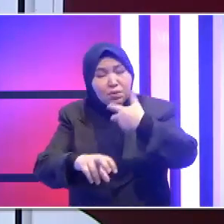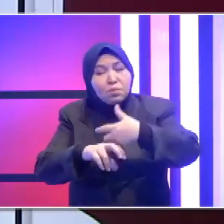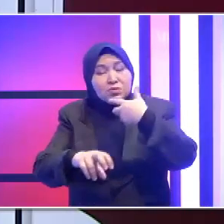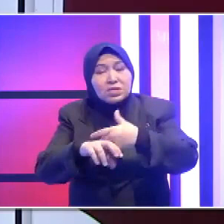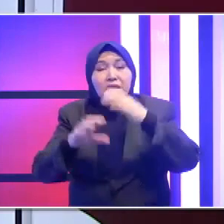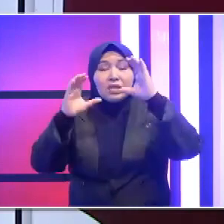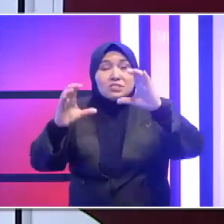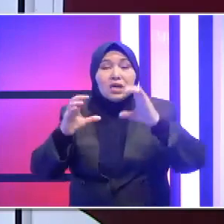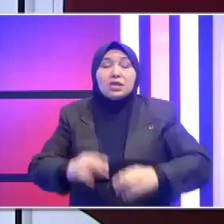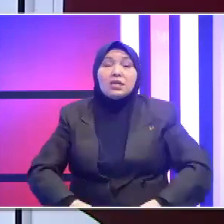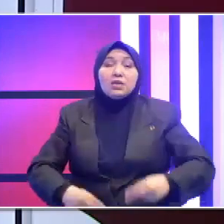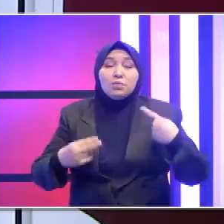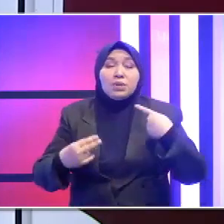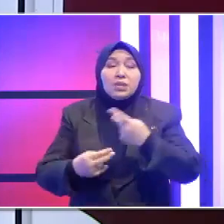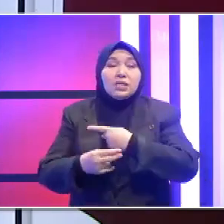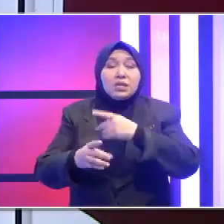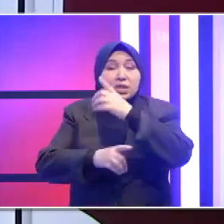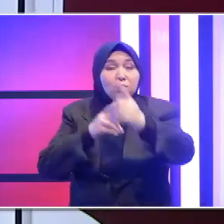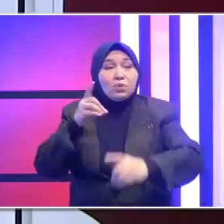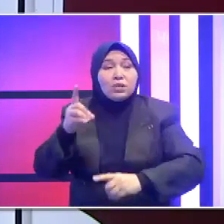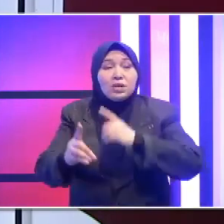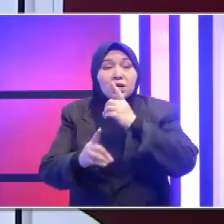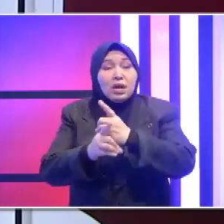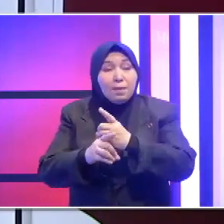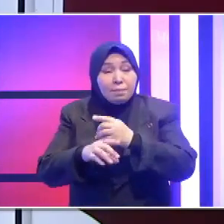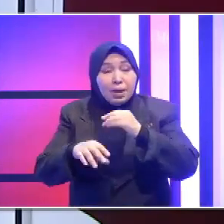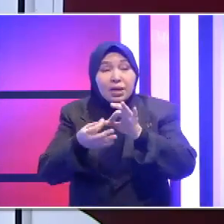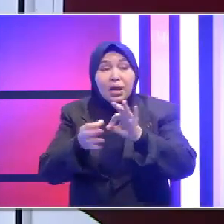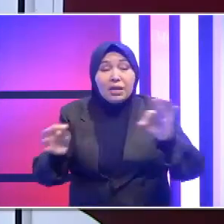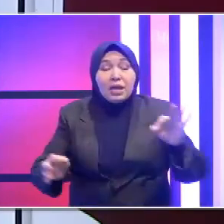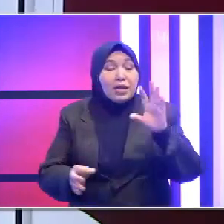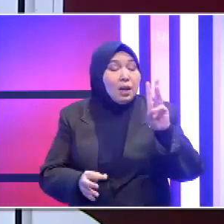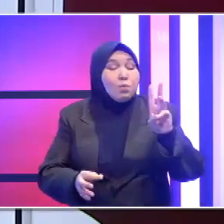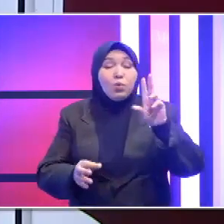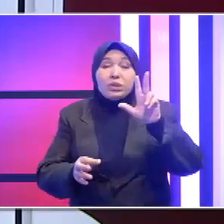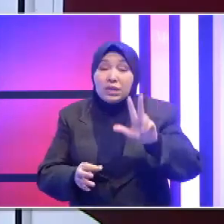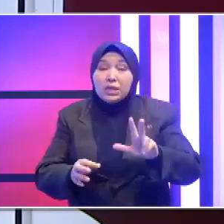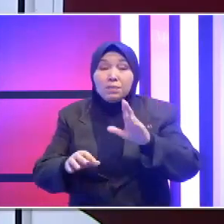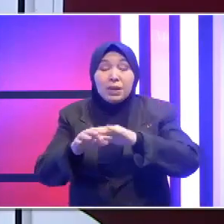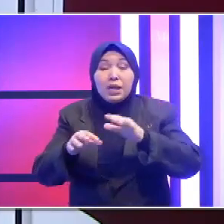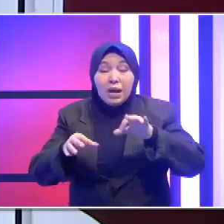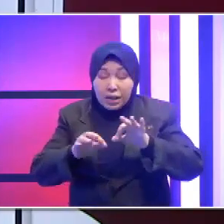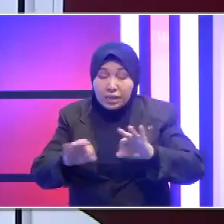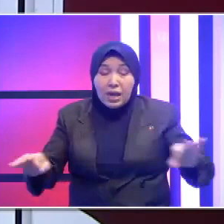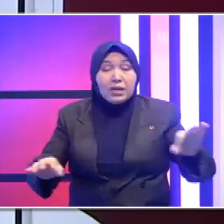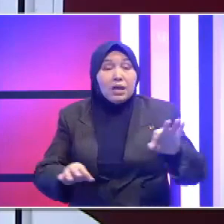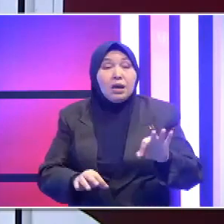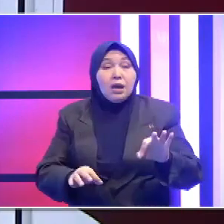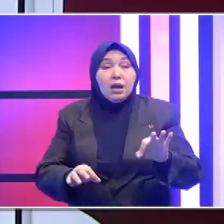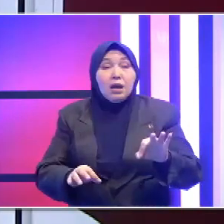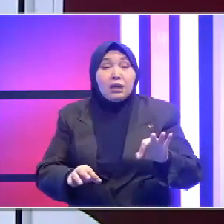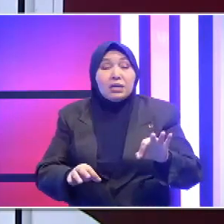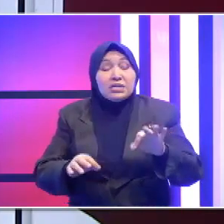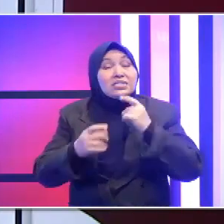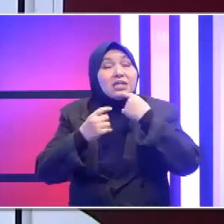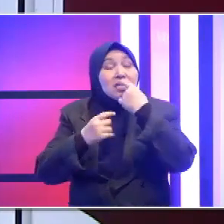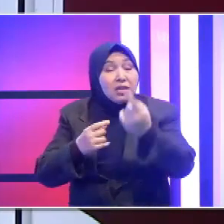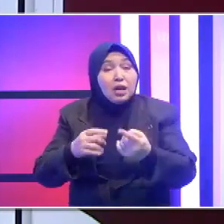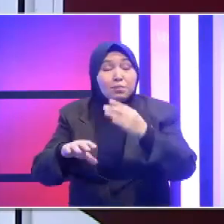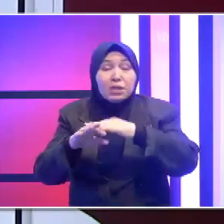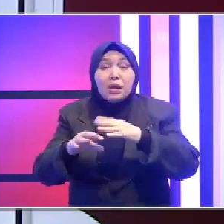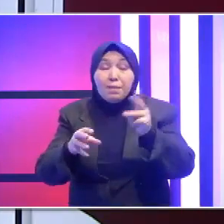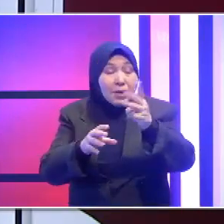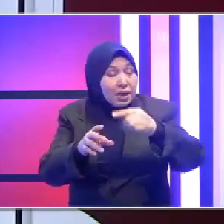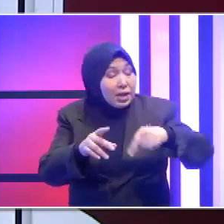Charles hidup kita di dunia baik daripada ayat 63 kita sudah bincang ayat 64 yang kita sudah Pacet dinyatakan kepada